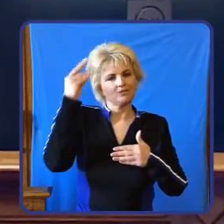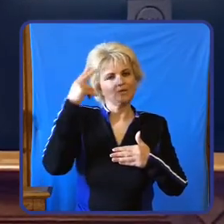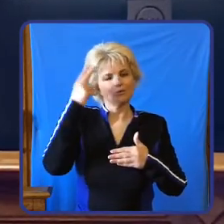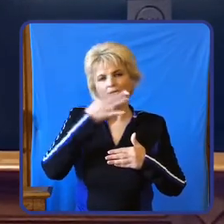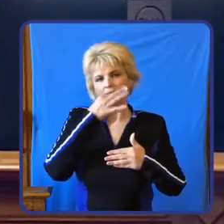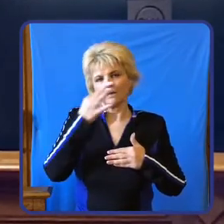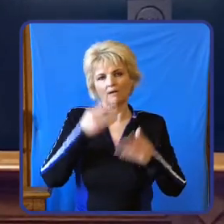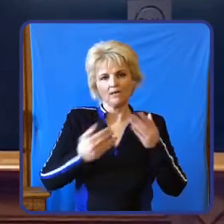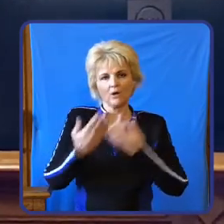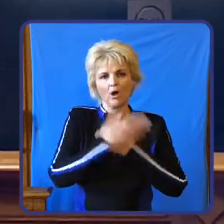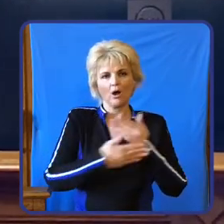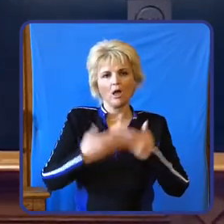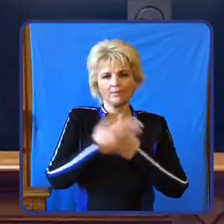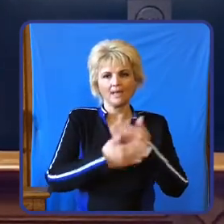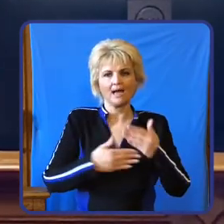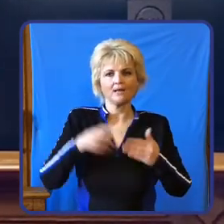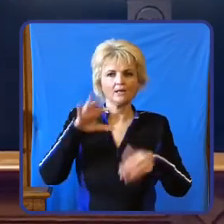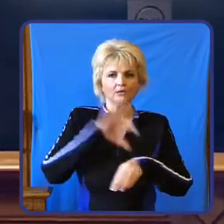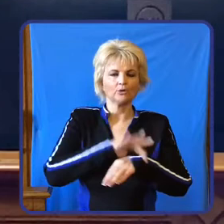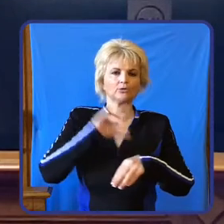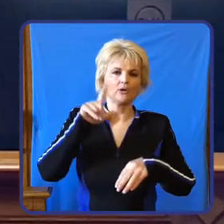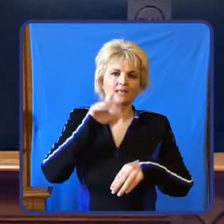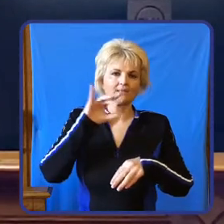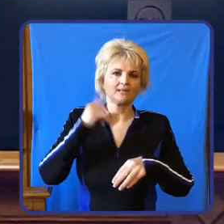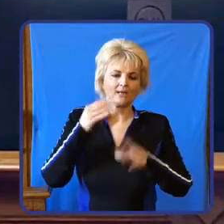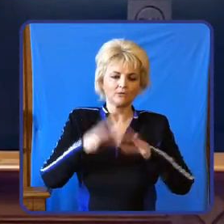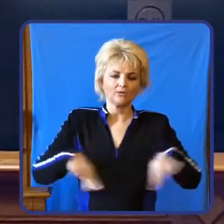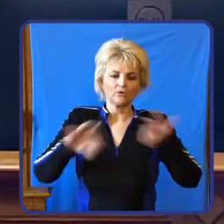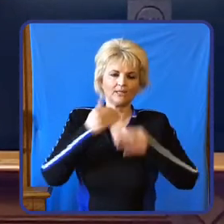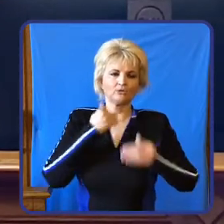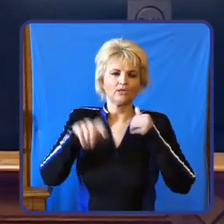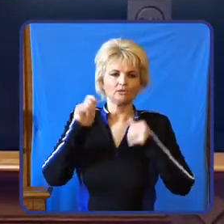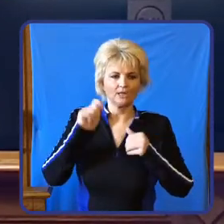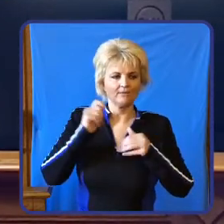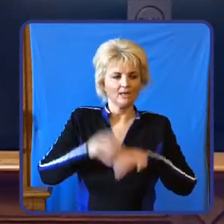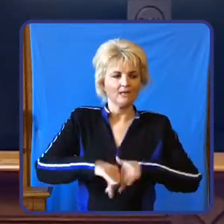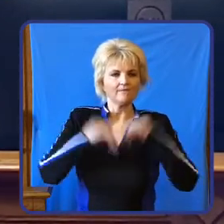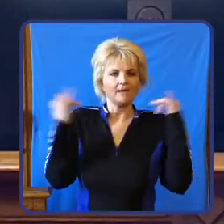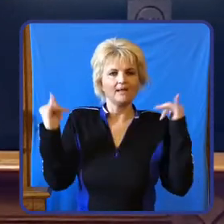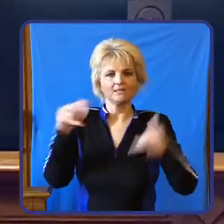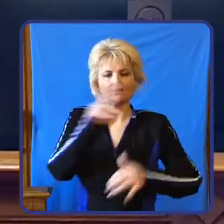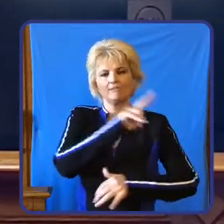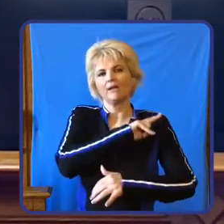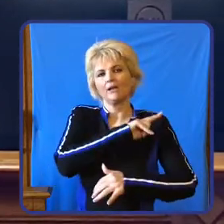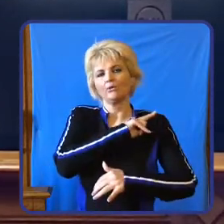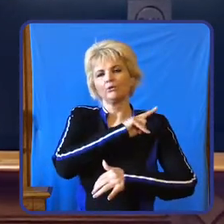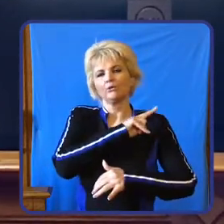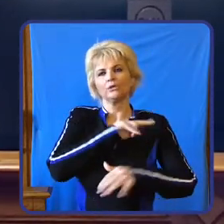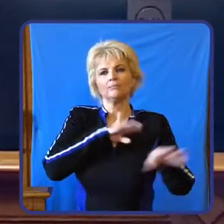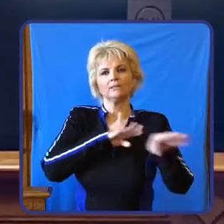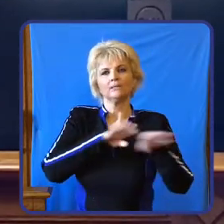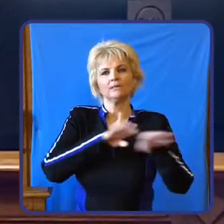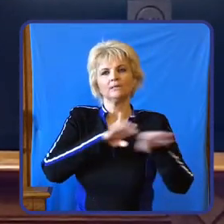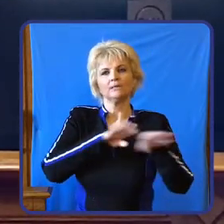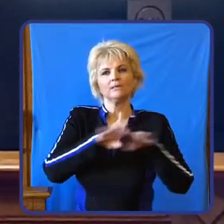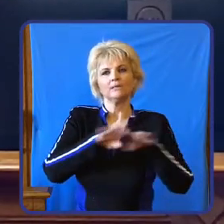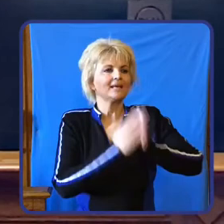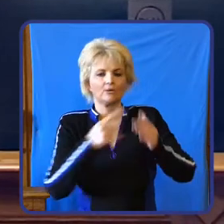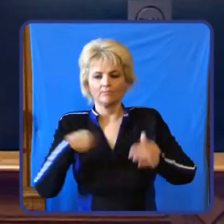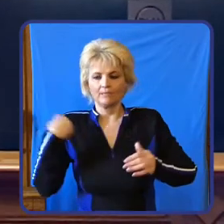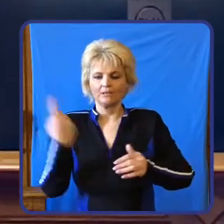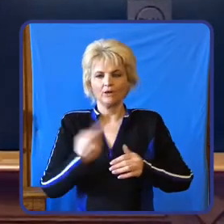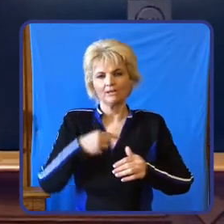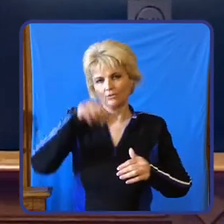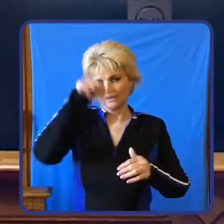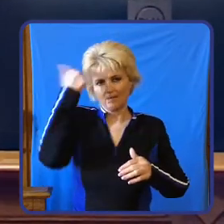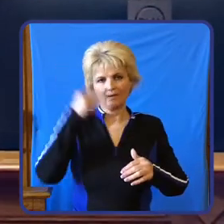itt megfogalmazottaknak dr. Lázár János országgyűlési képviselő és fejlesztésekért felelős miniszter úrat fogjuk kérni mindannyiunk nevében, fideszes